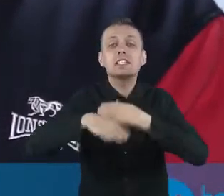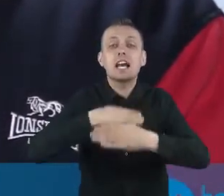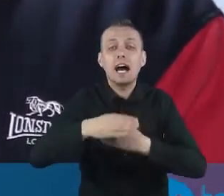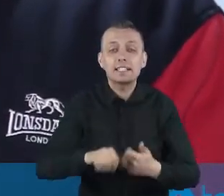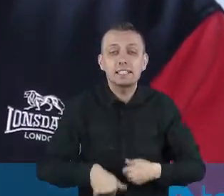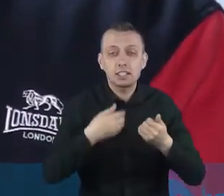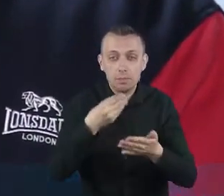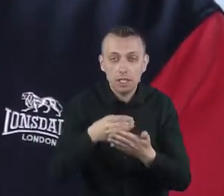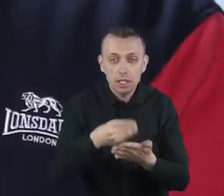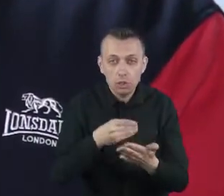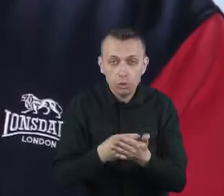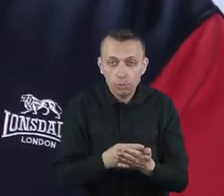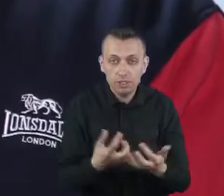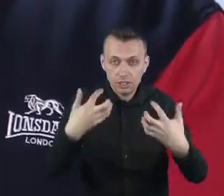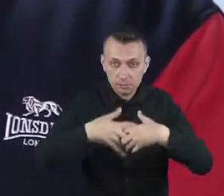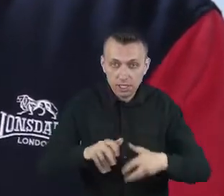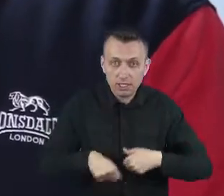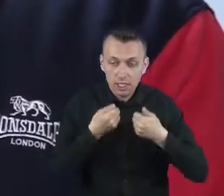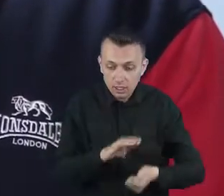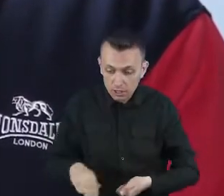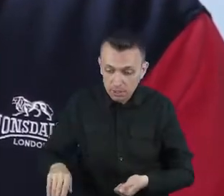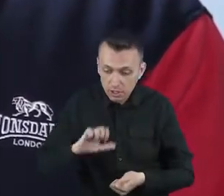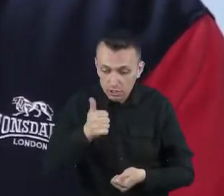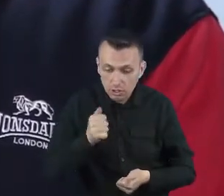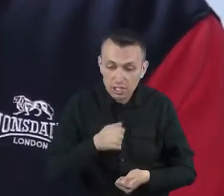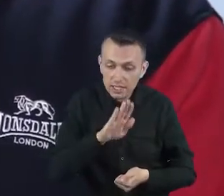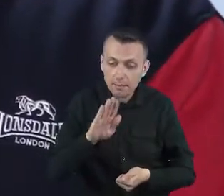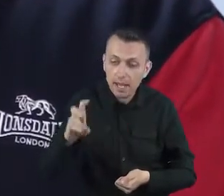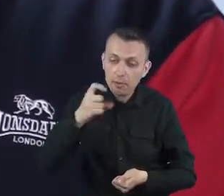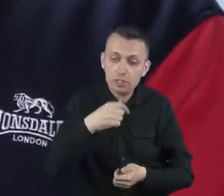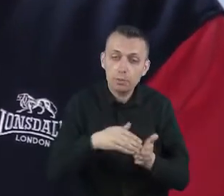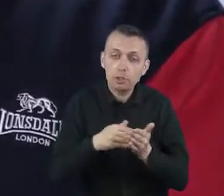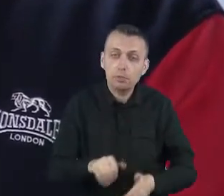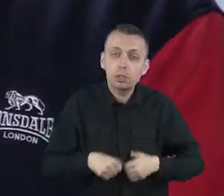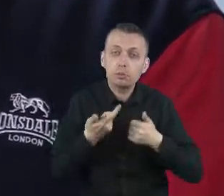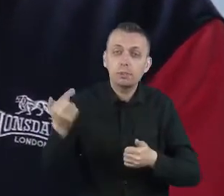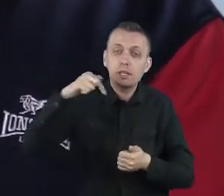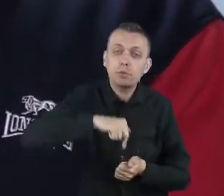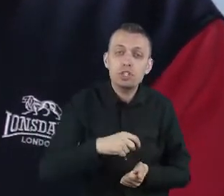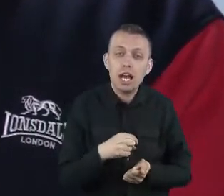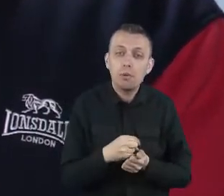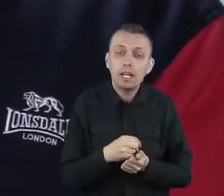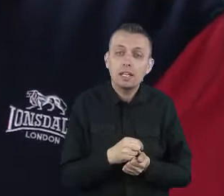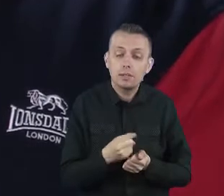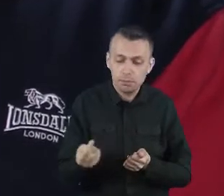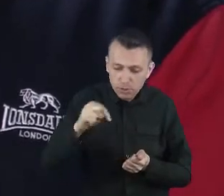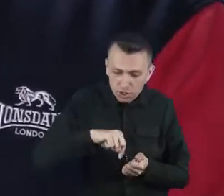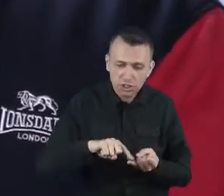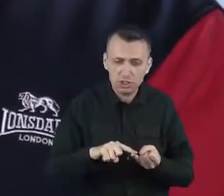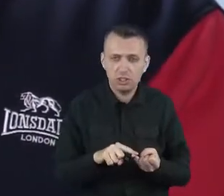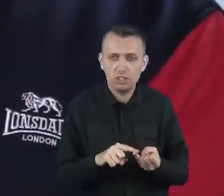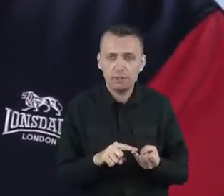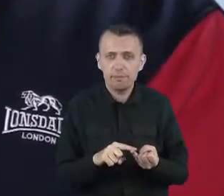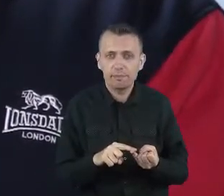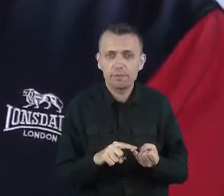sprzęt, żeby te dzieci miały na co dzień to, tego, co potrzebują, tak? Żeby nie musiały tutaj przychodzić na tą siłownię i tak naprawdę, bo każdy